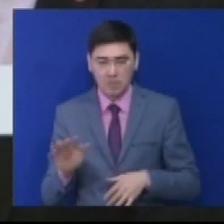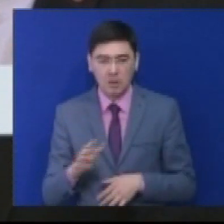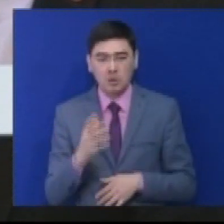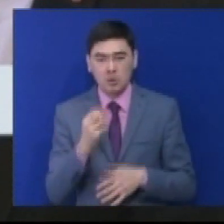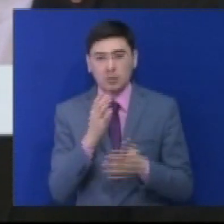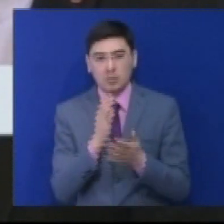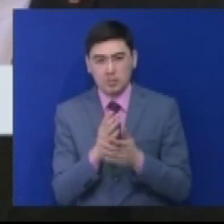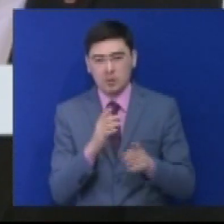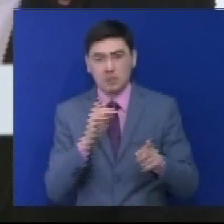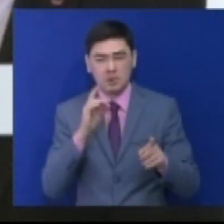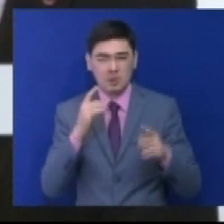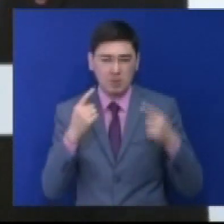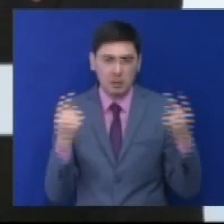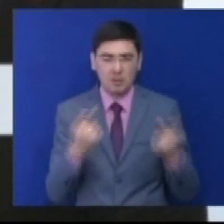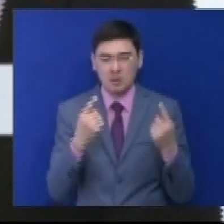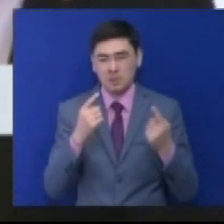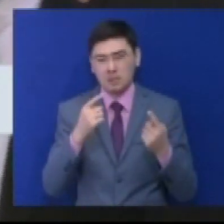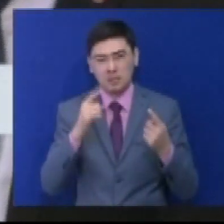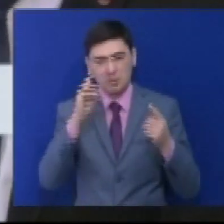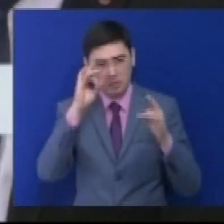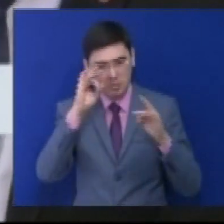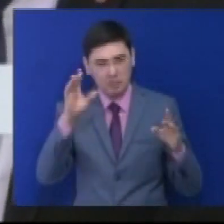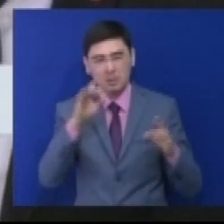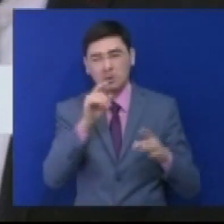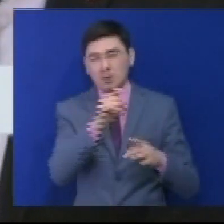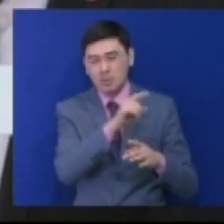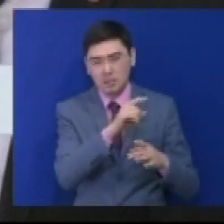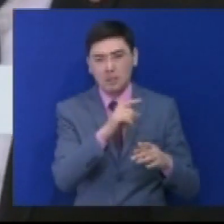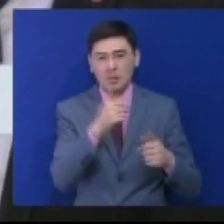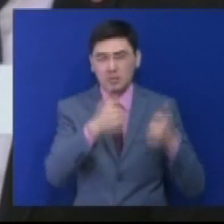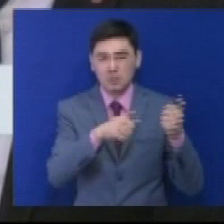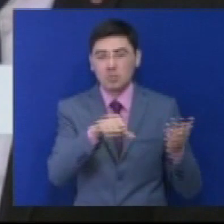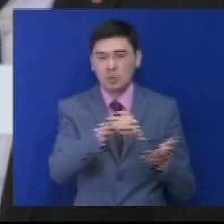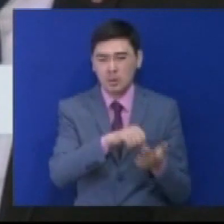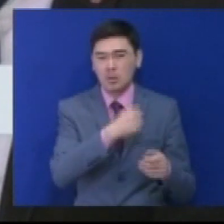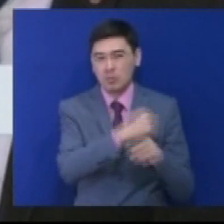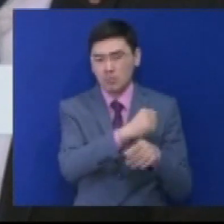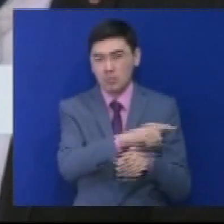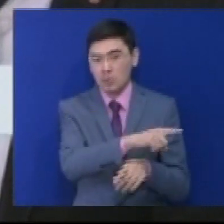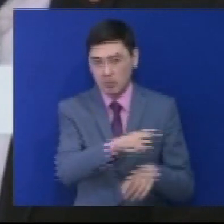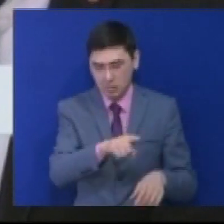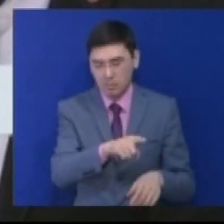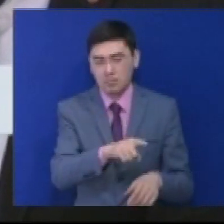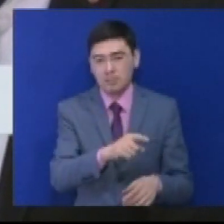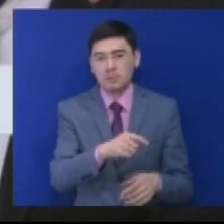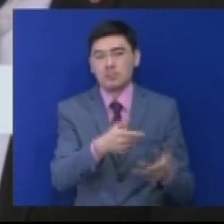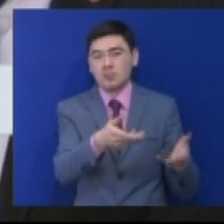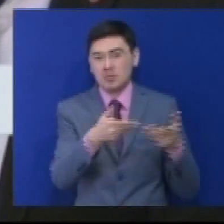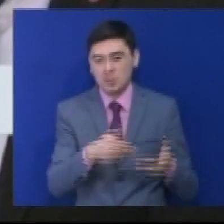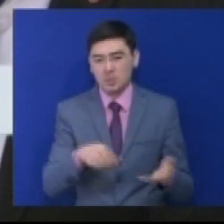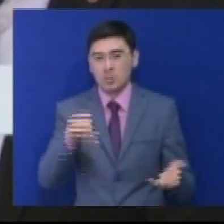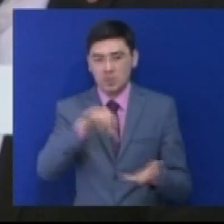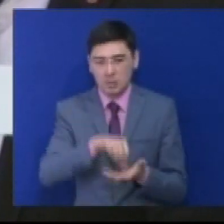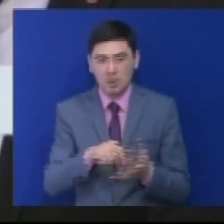именно победители, призеры республиканских различных соревнований, что действительно очень радует, что